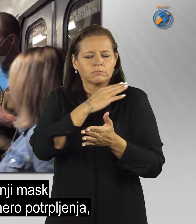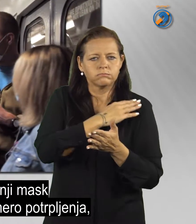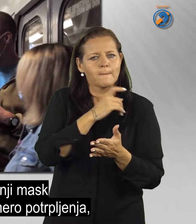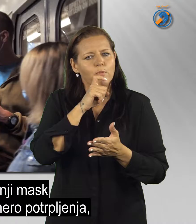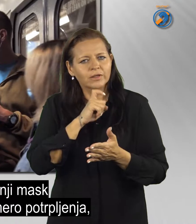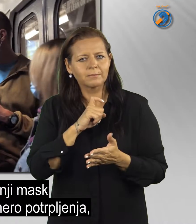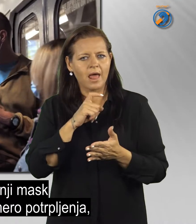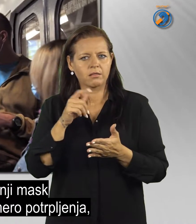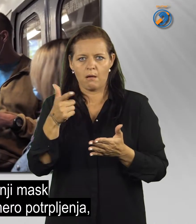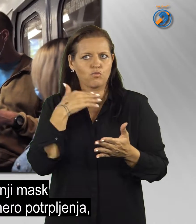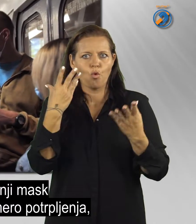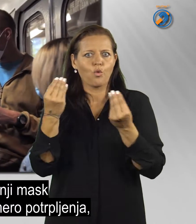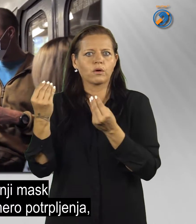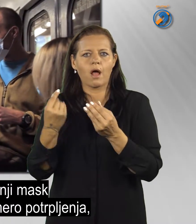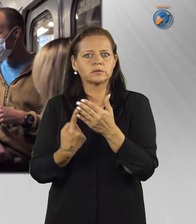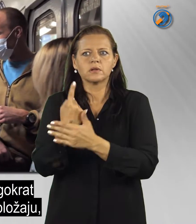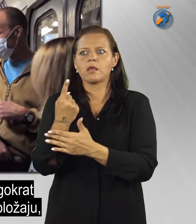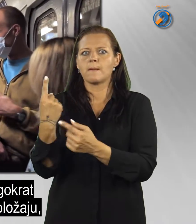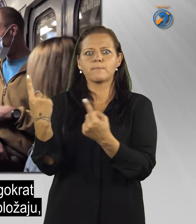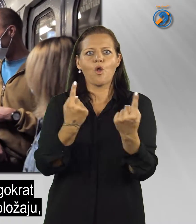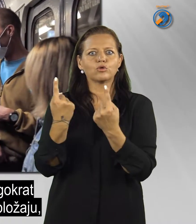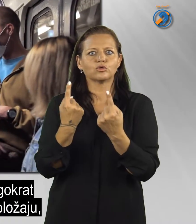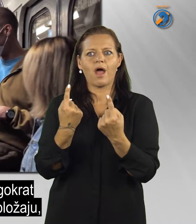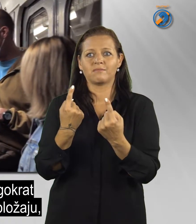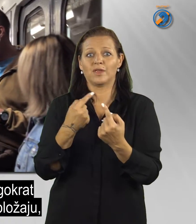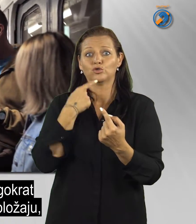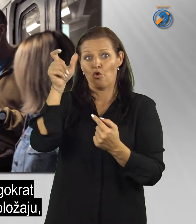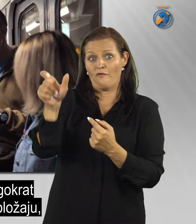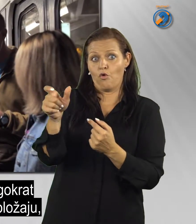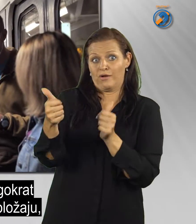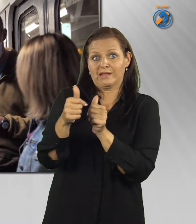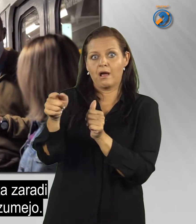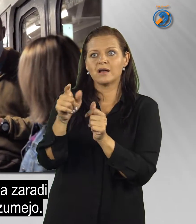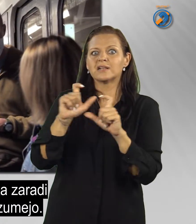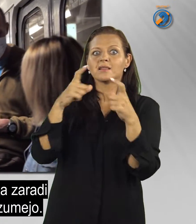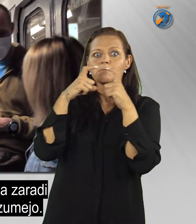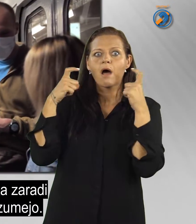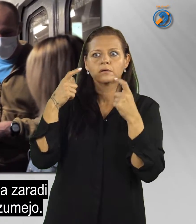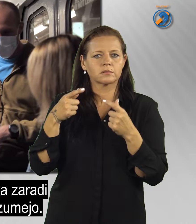se mnogokrat znajdejo v položaju, ko sogovornika zaradi maske ne razumejo.